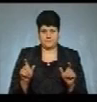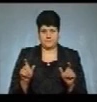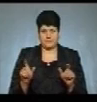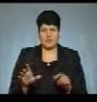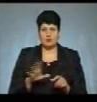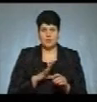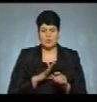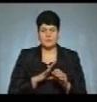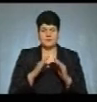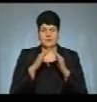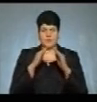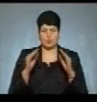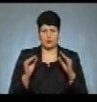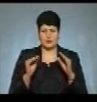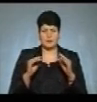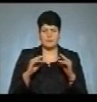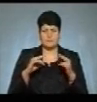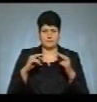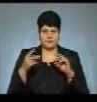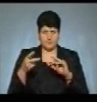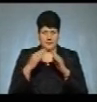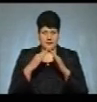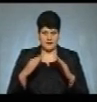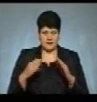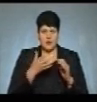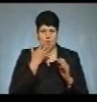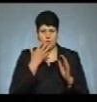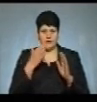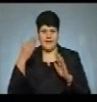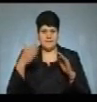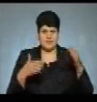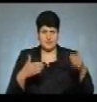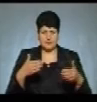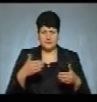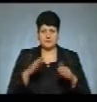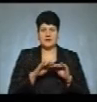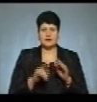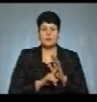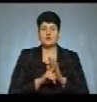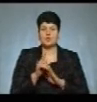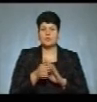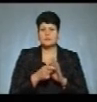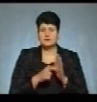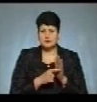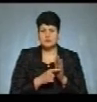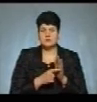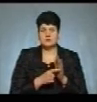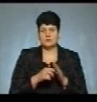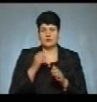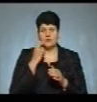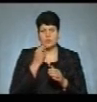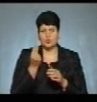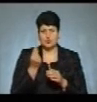Була перекрита школа повністю, утеплений фасад школи. Учні початкової школи у нас обід